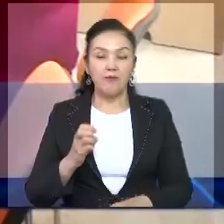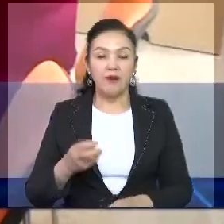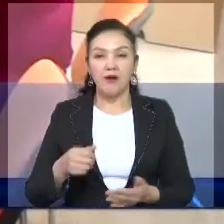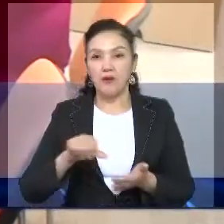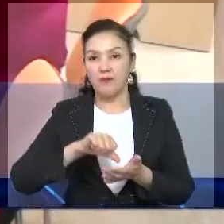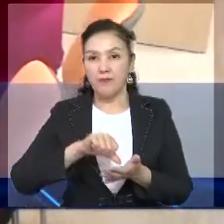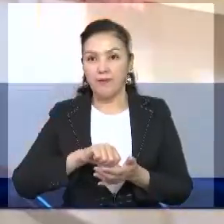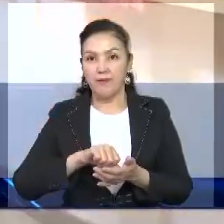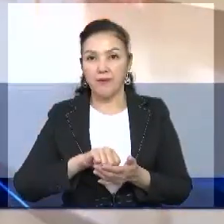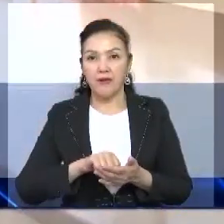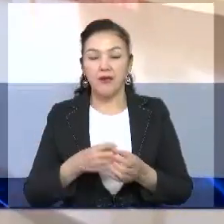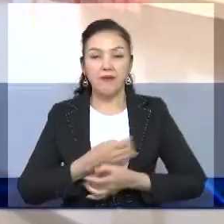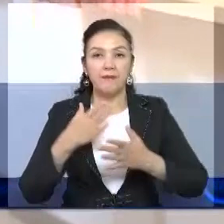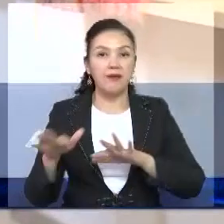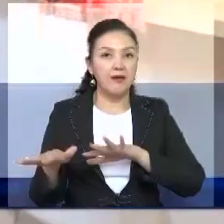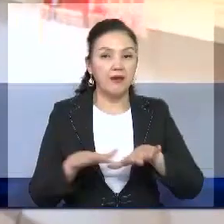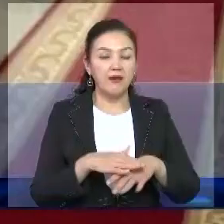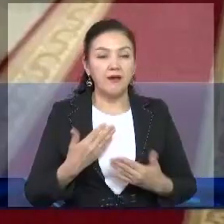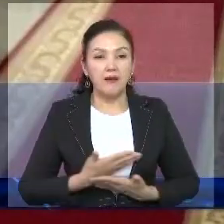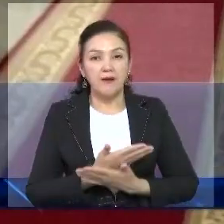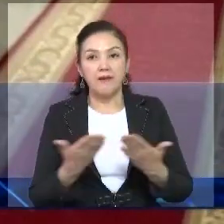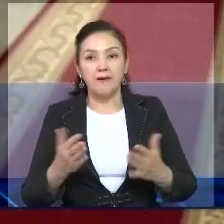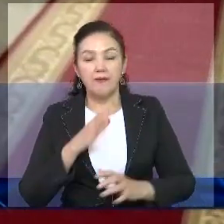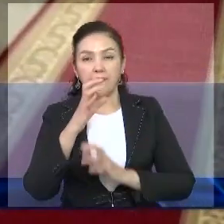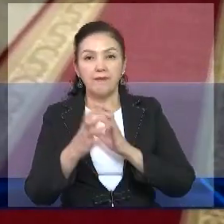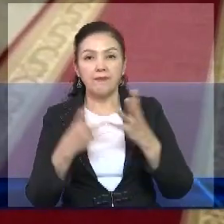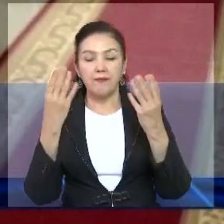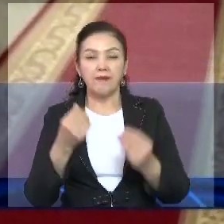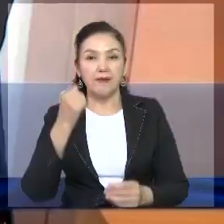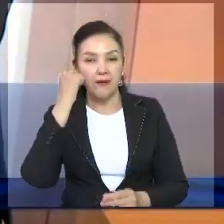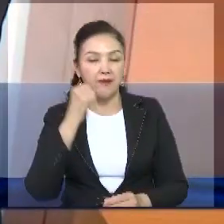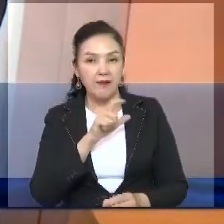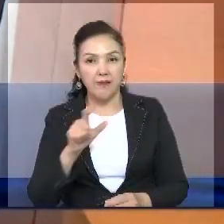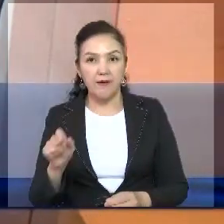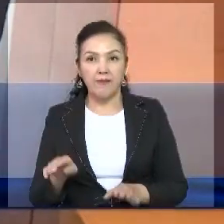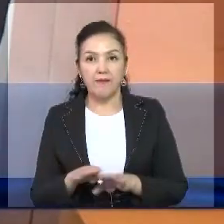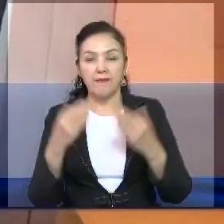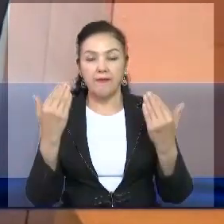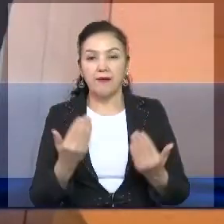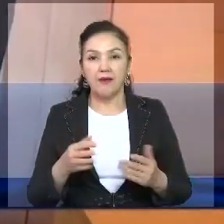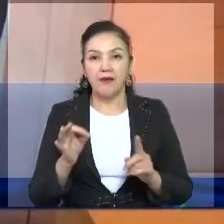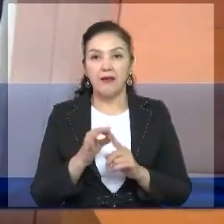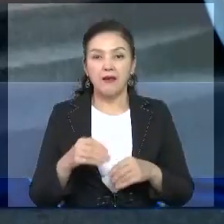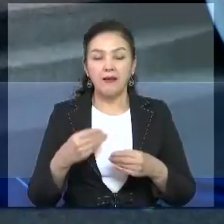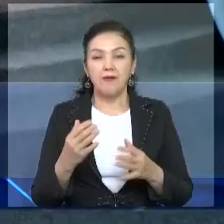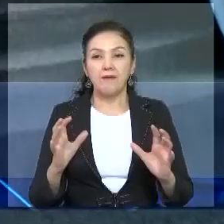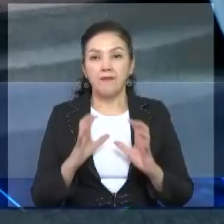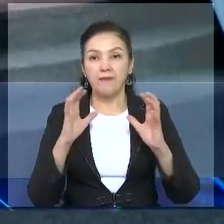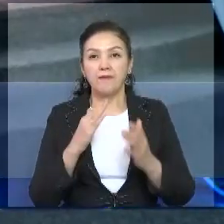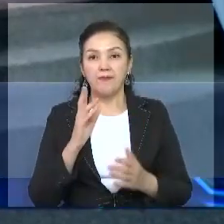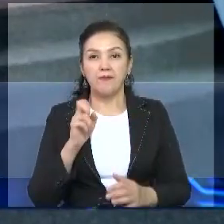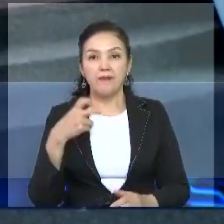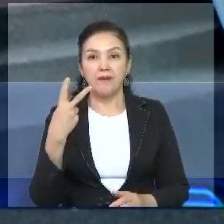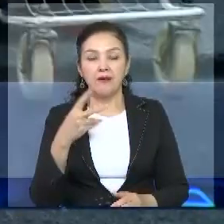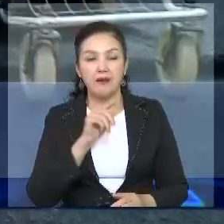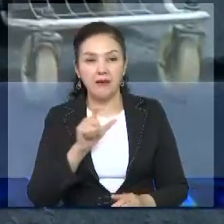принял участие в праздничном мероприятии, посвященном Международному дню пожилых людей. Сегодня в центре под опекой находится